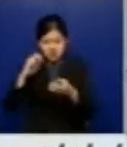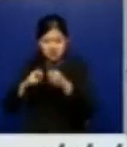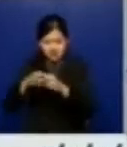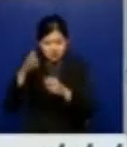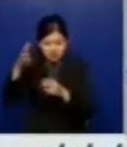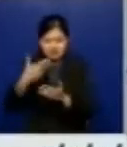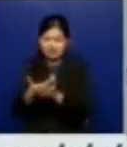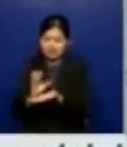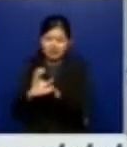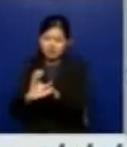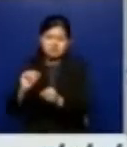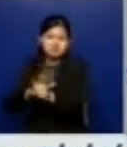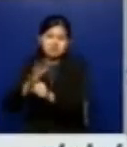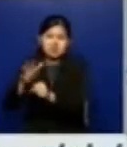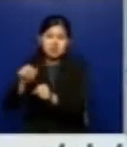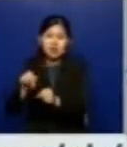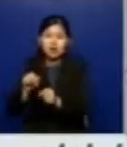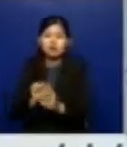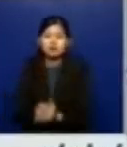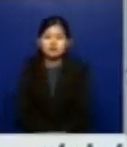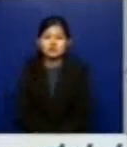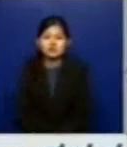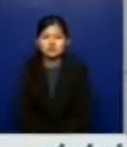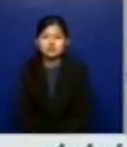ลก็มีเงินไม่เพียงพอต่อการใช้งาน